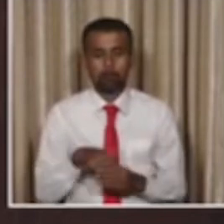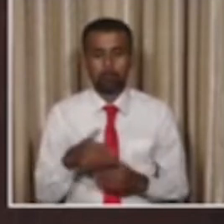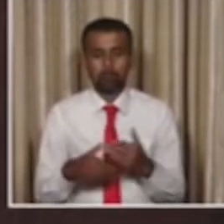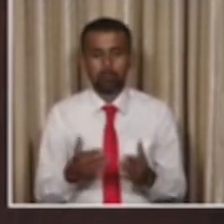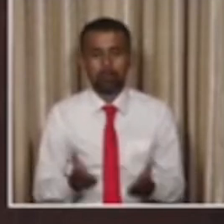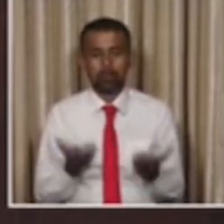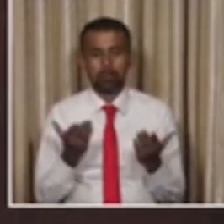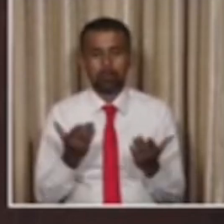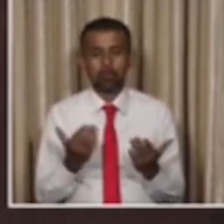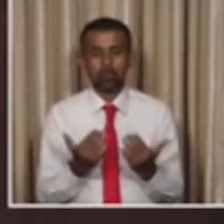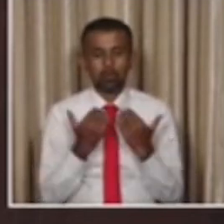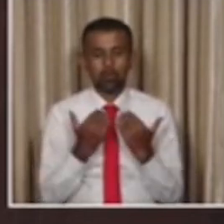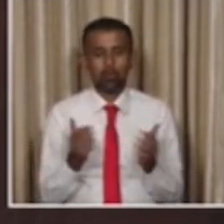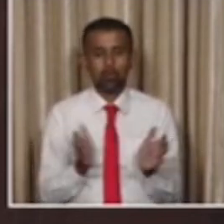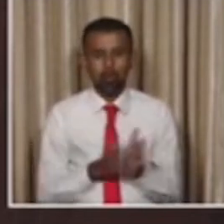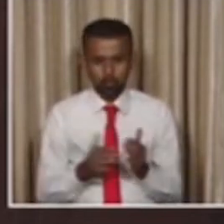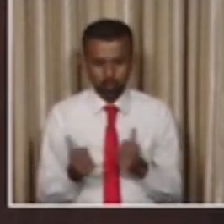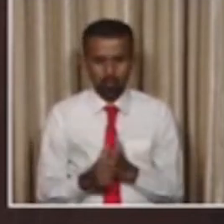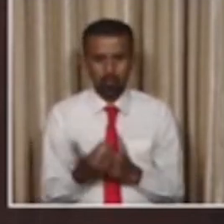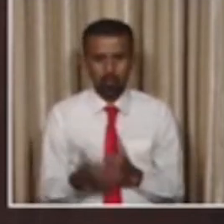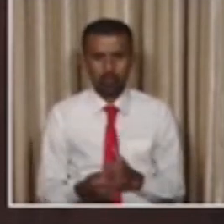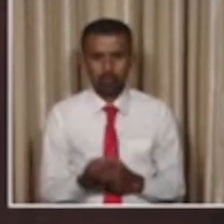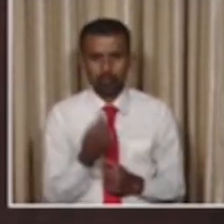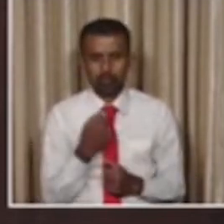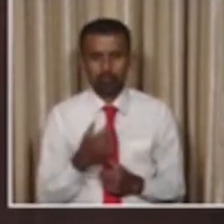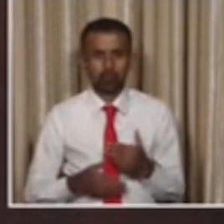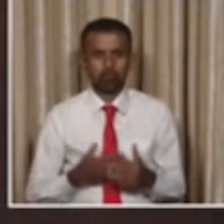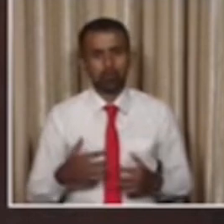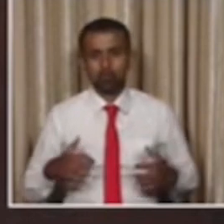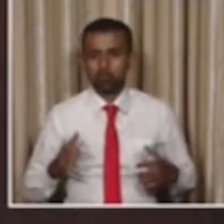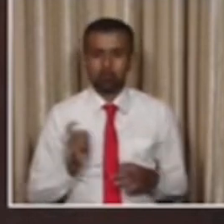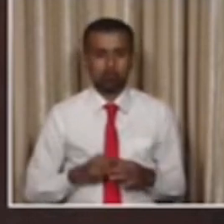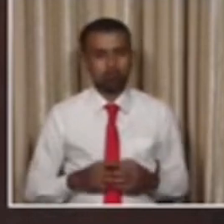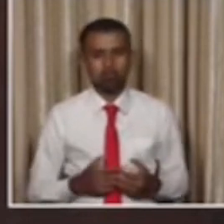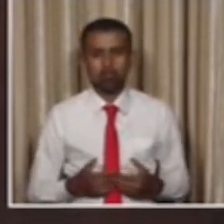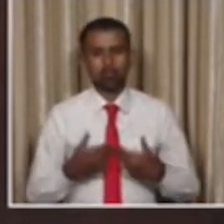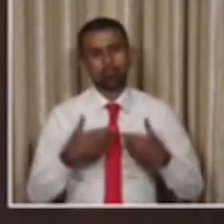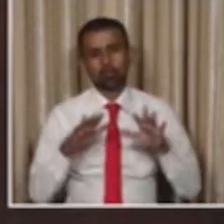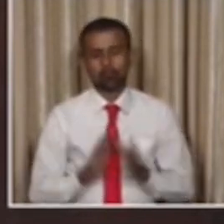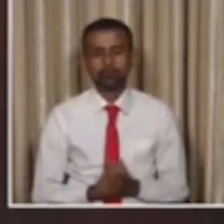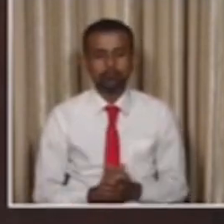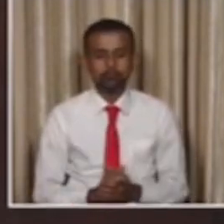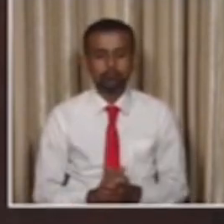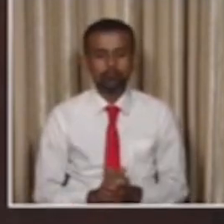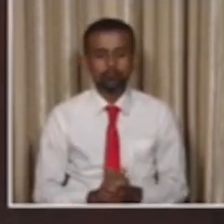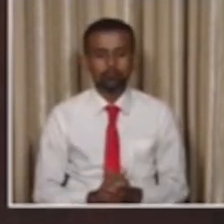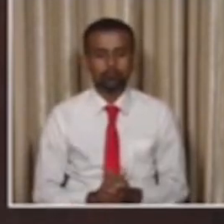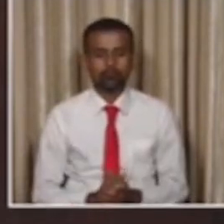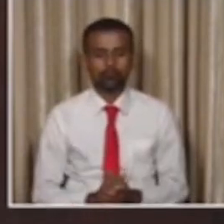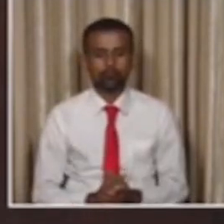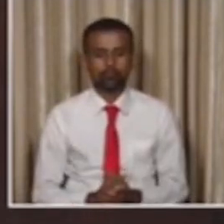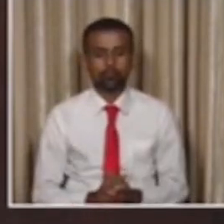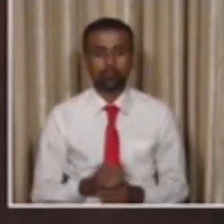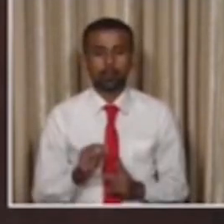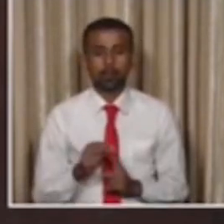කියලා ප්‍රජා උපදේශක කමිටු හදන්න කියලා මේවා ක්‍රියාත්මක කරලා අපිට කිසි ප්‍රශ්නයක් නැහැ ඔබතුමාලා ඒවා කරගන්න හැබැයි